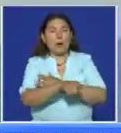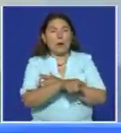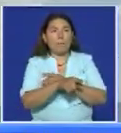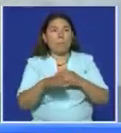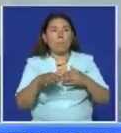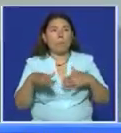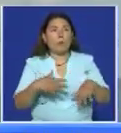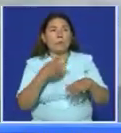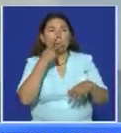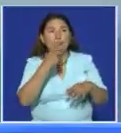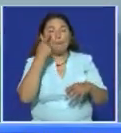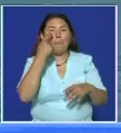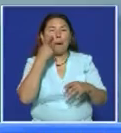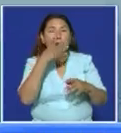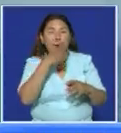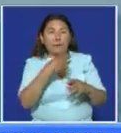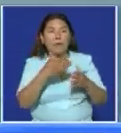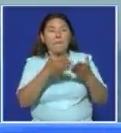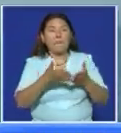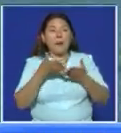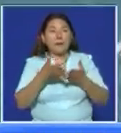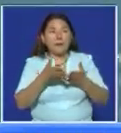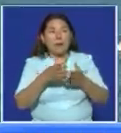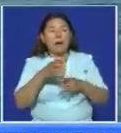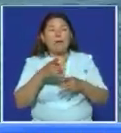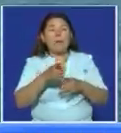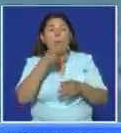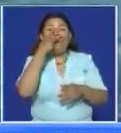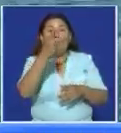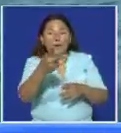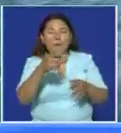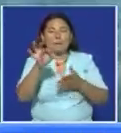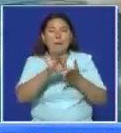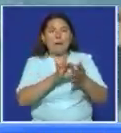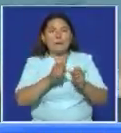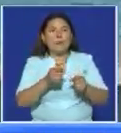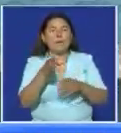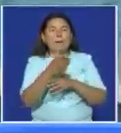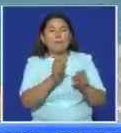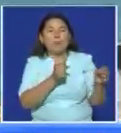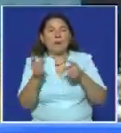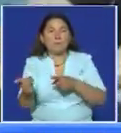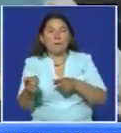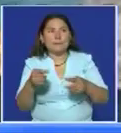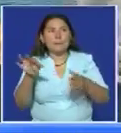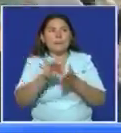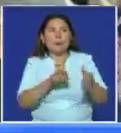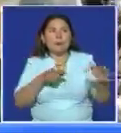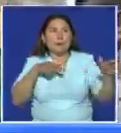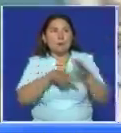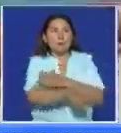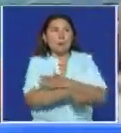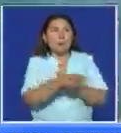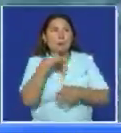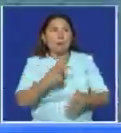В поле зрения инспекторов на этот раз попалась байда. Браконьеры, завидев преследование, быстро сбросили улов и орудия лова в воду.